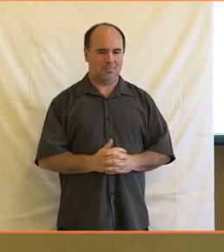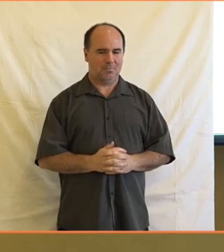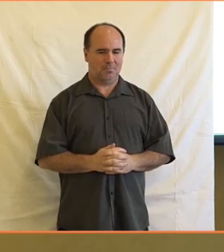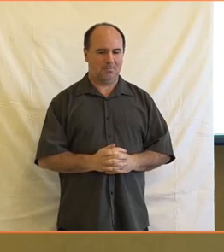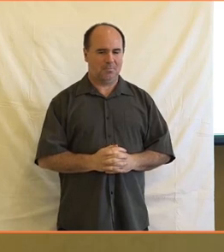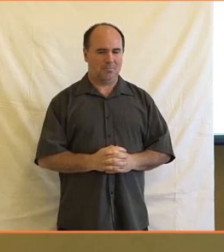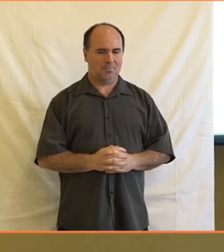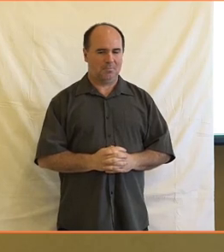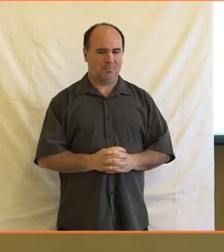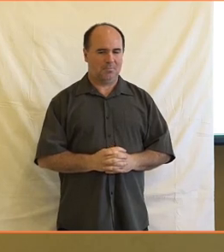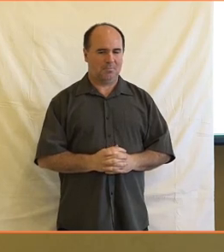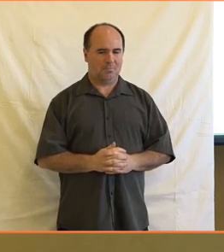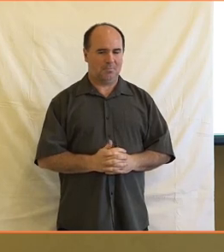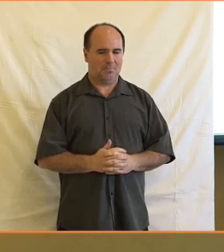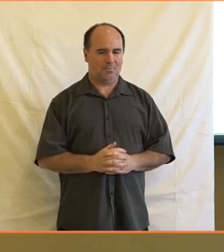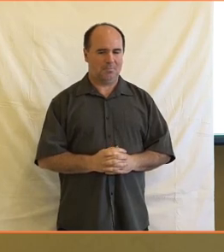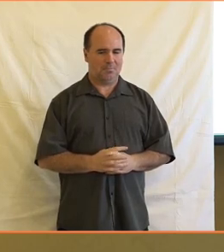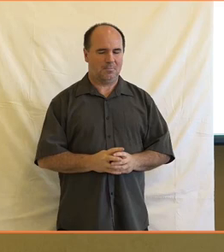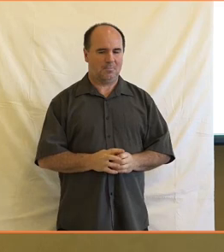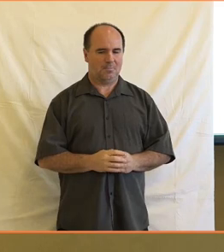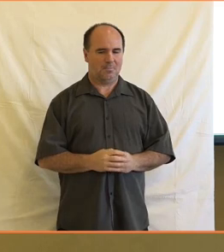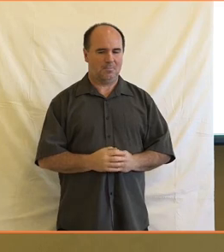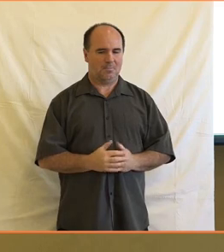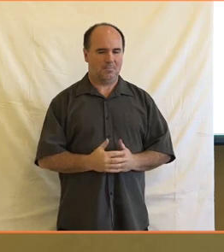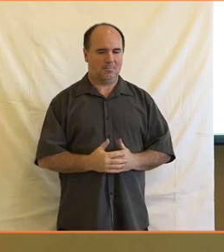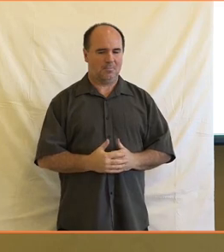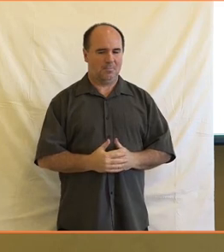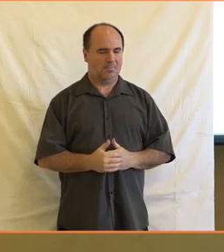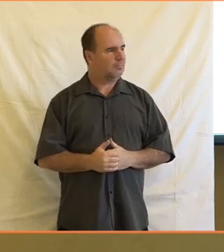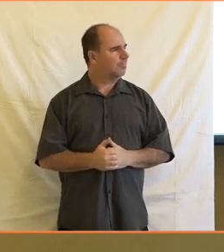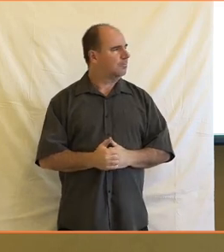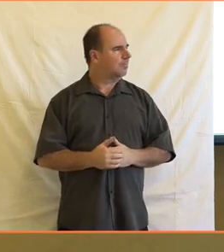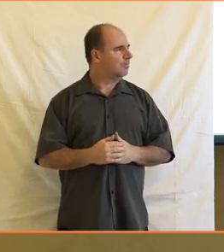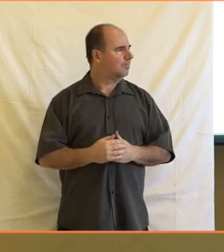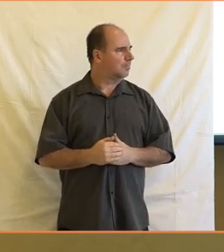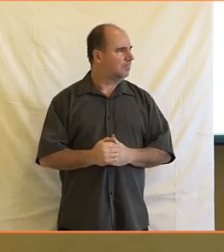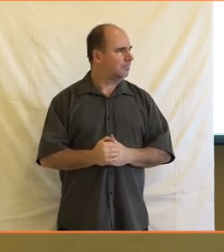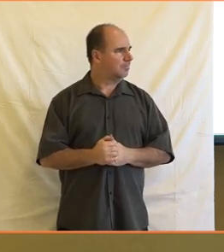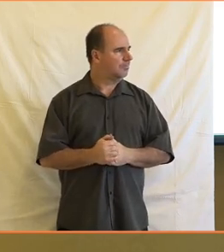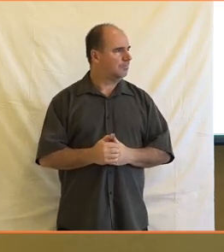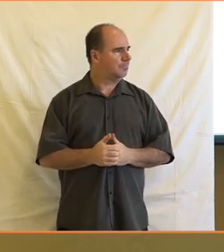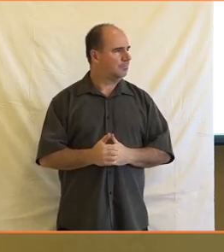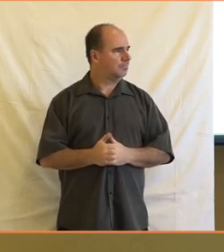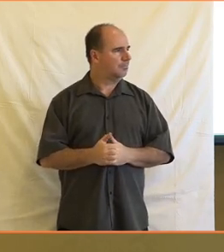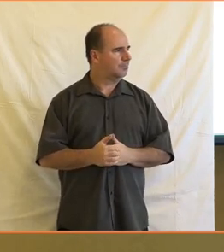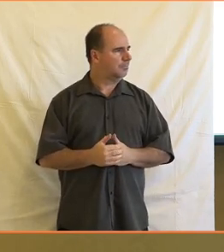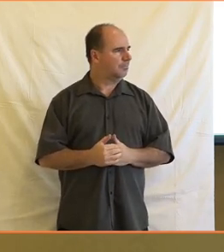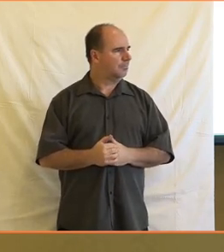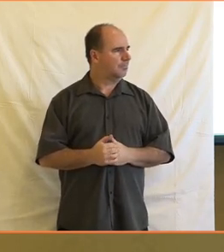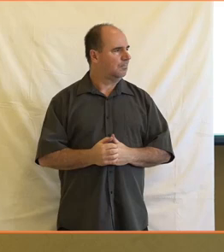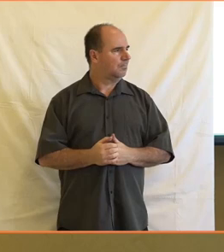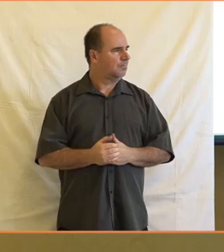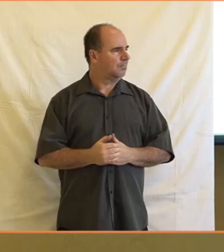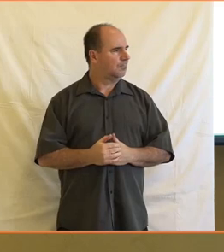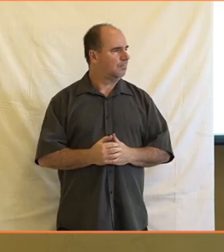to businesses, and to our societies. It is therefore essential that new technologies are used to support